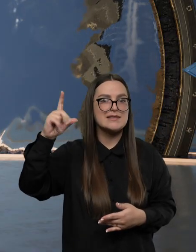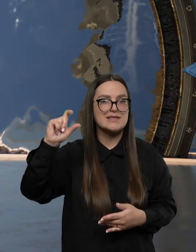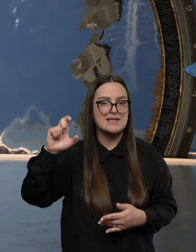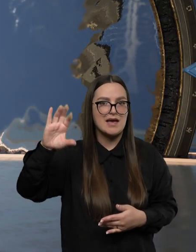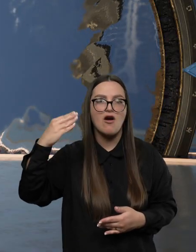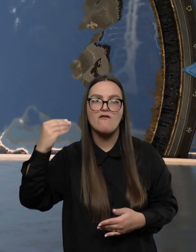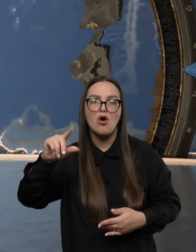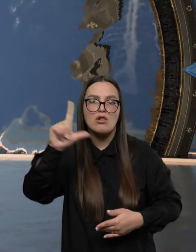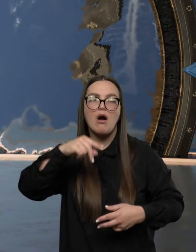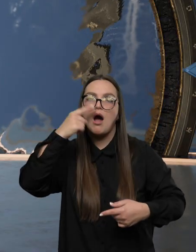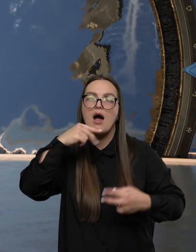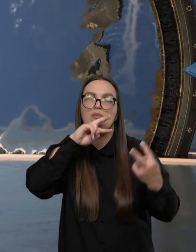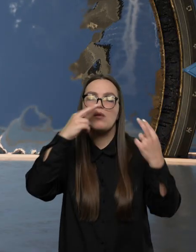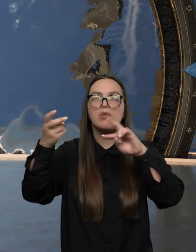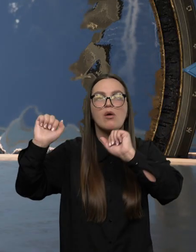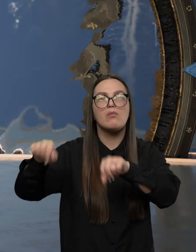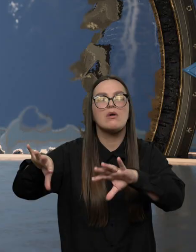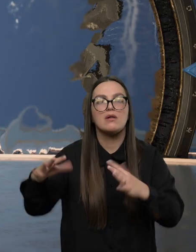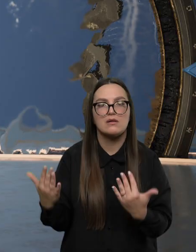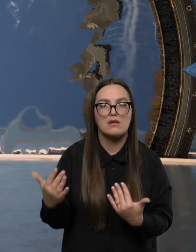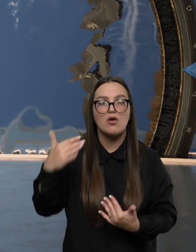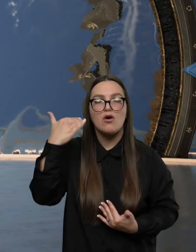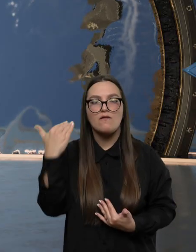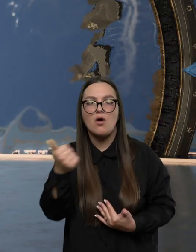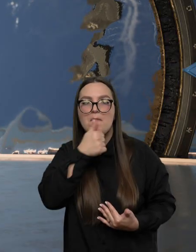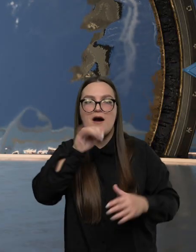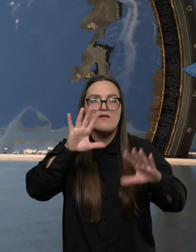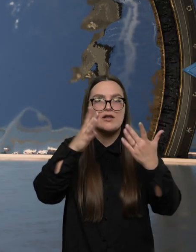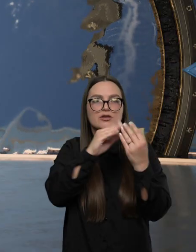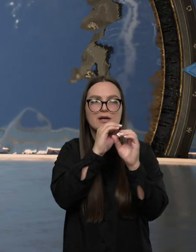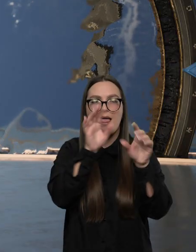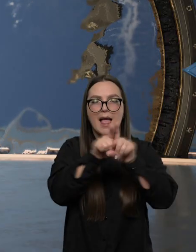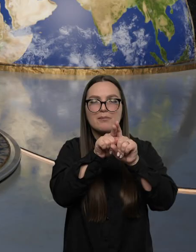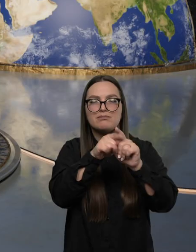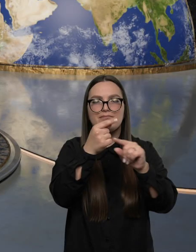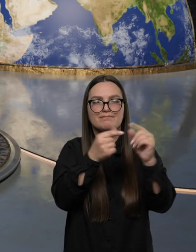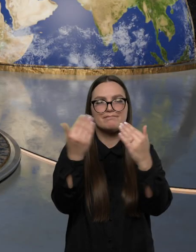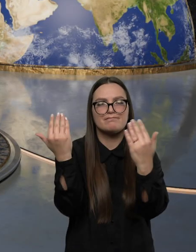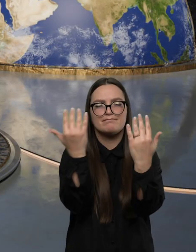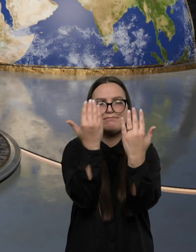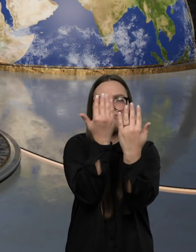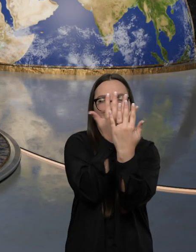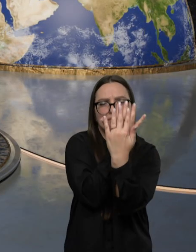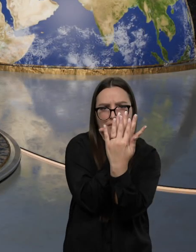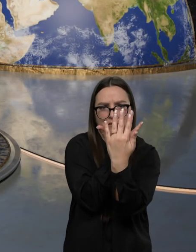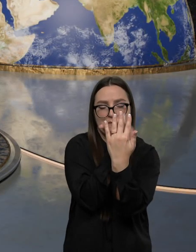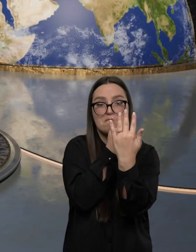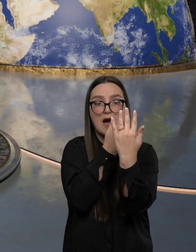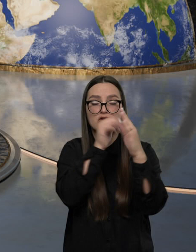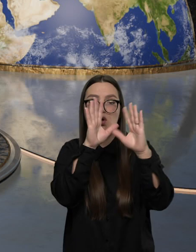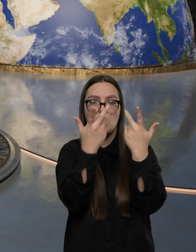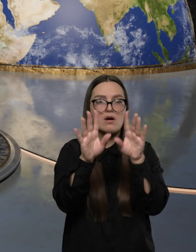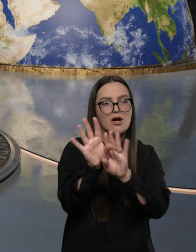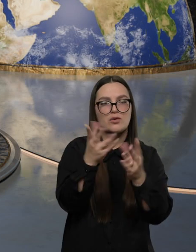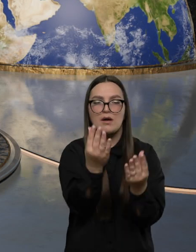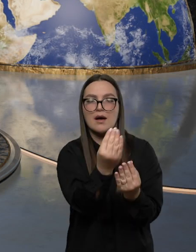Ekstincija iš lotynų kalbos galima būtų laikyti, kad tu kažką užstoji. Tu jeigu gauni